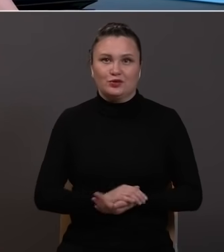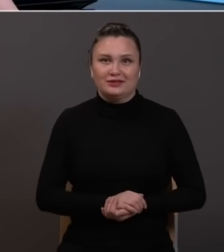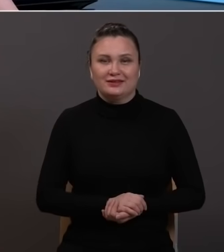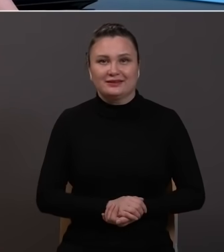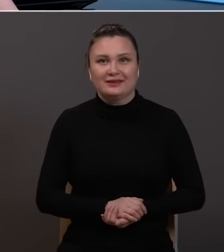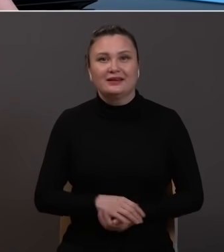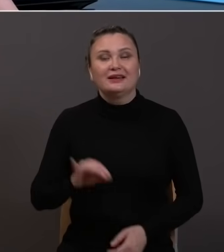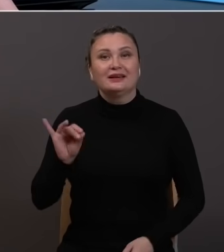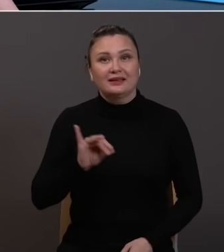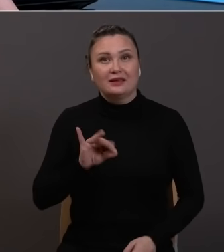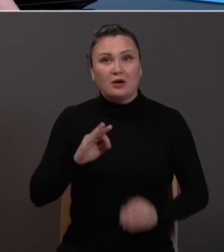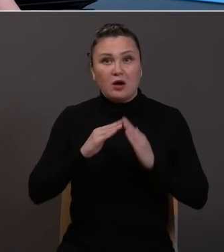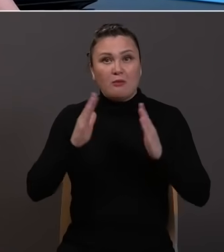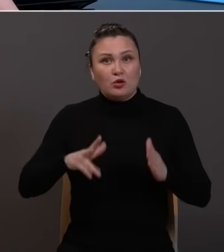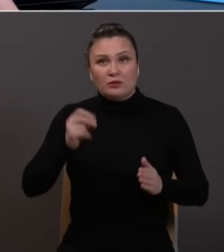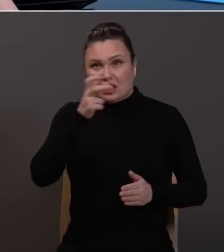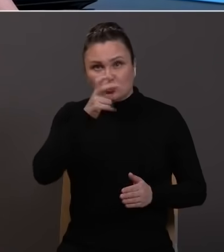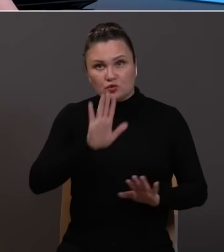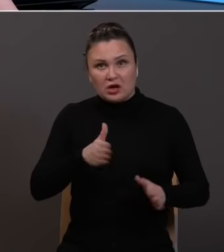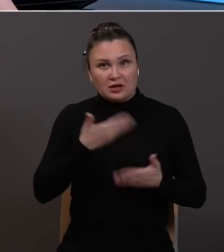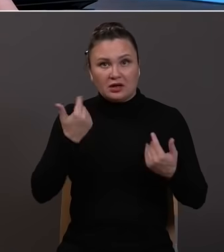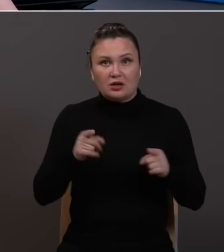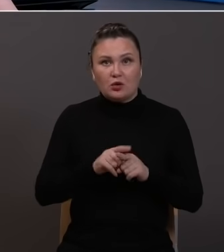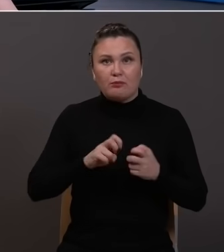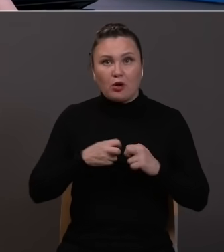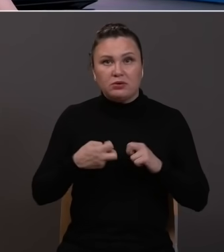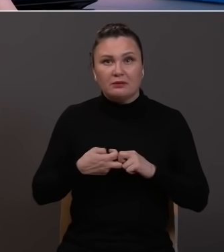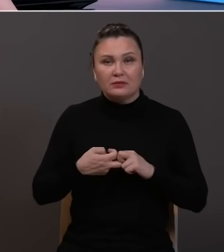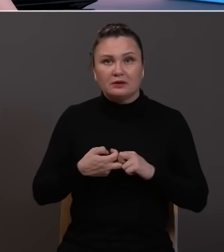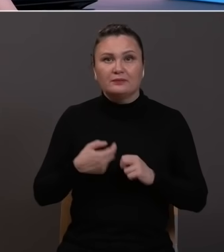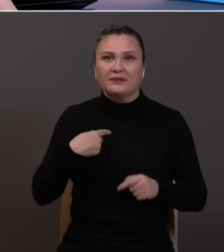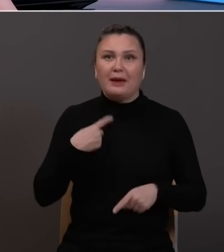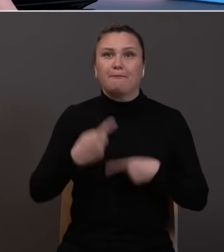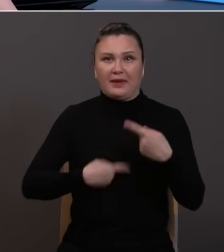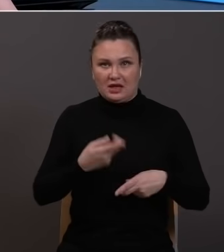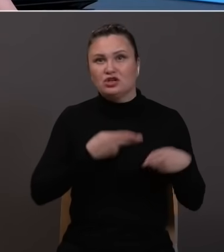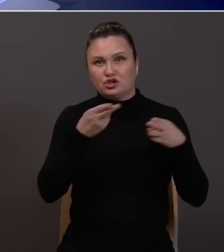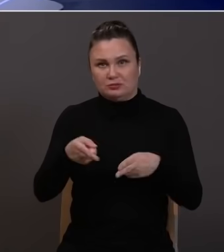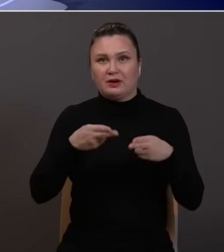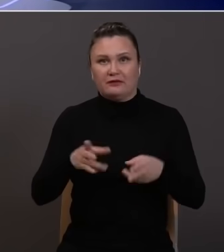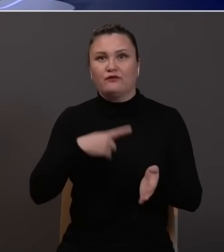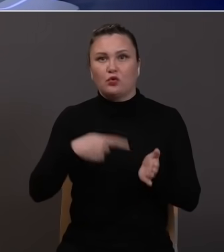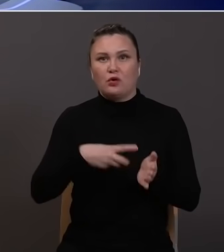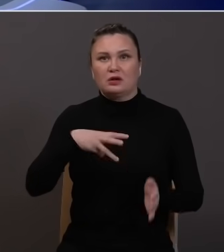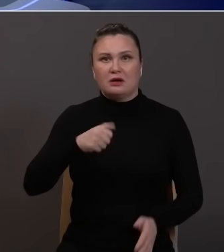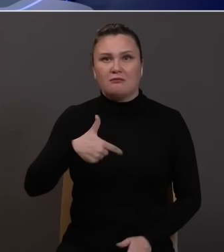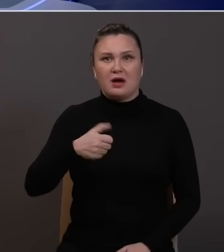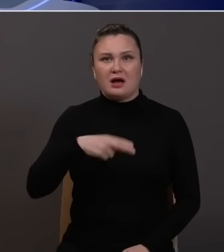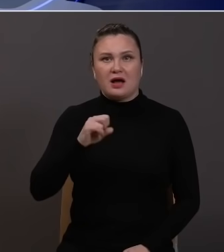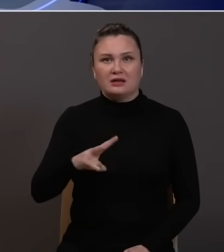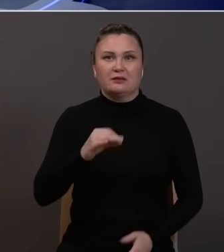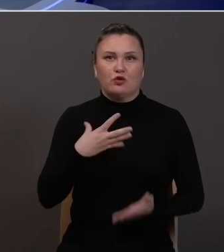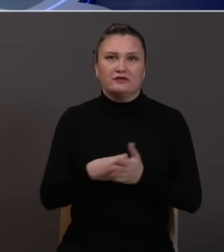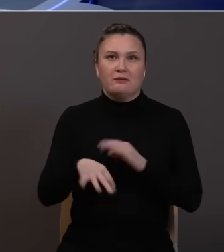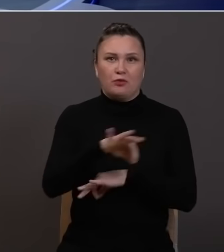было. И по дому не скучаете, нет такой проблемы. Наоборот, это... Я периодически приезжаю в город Магадан в рамках наших проектов.